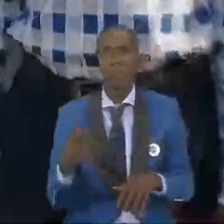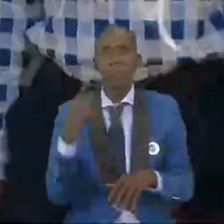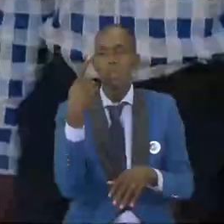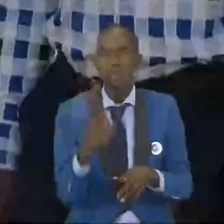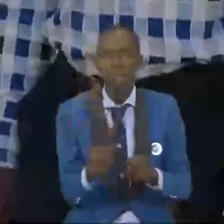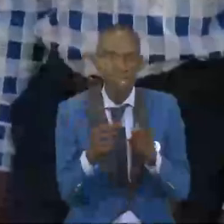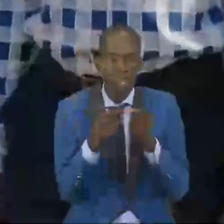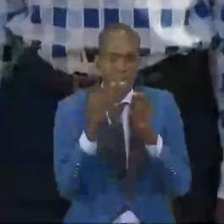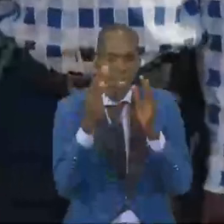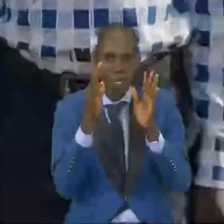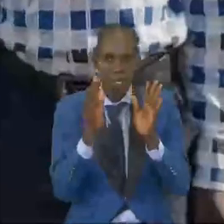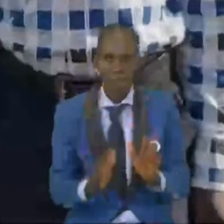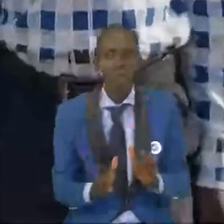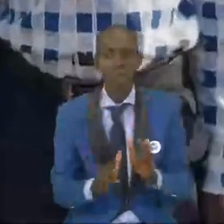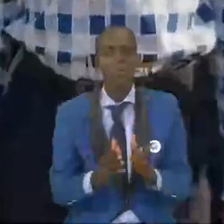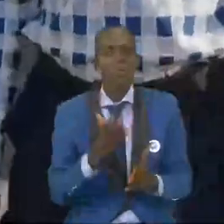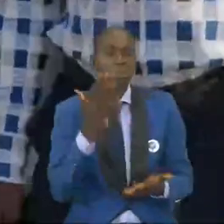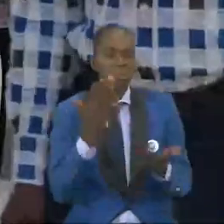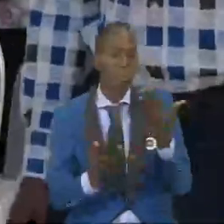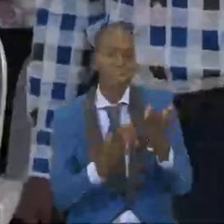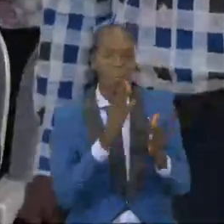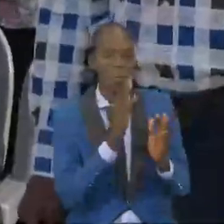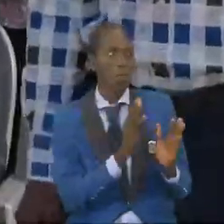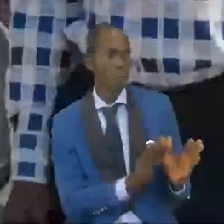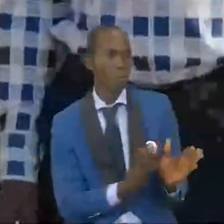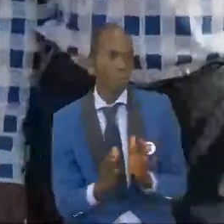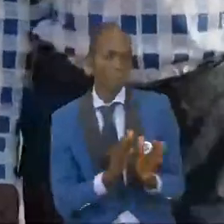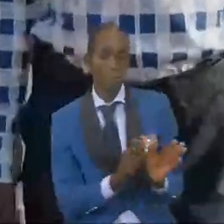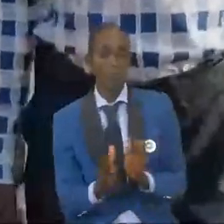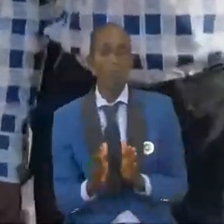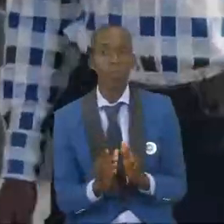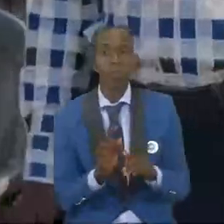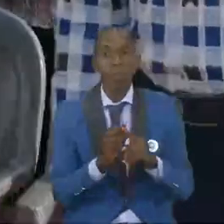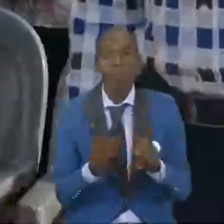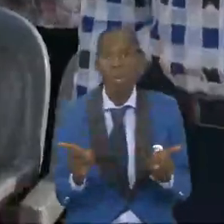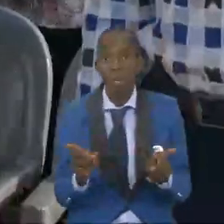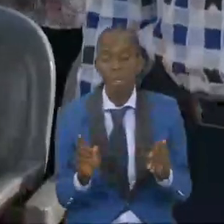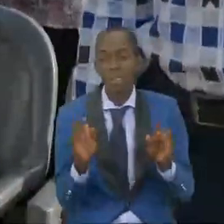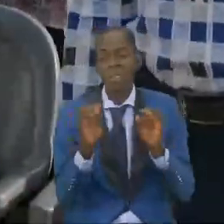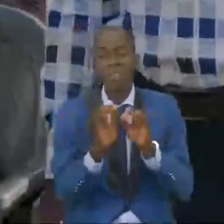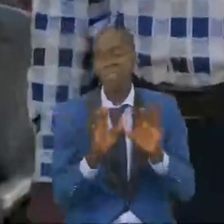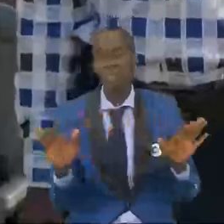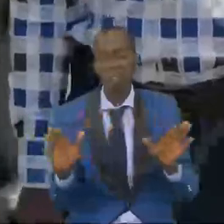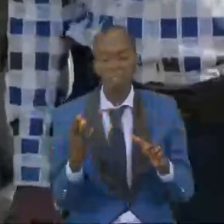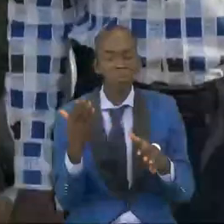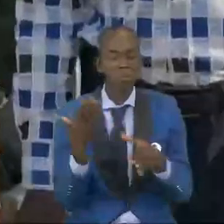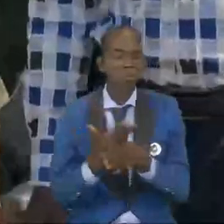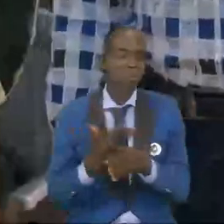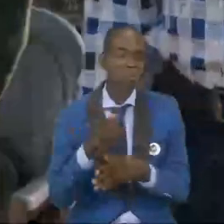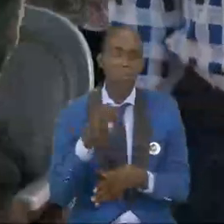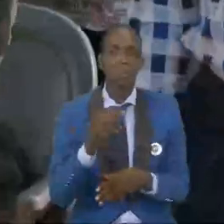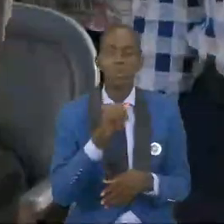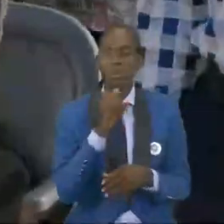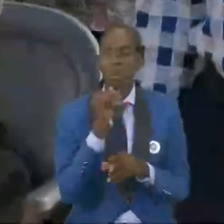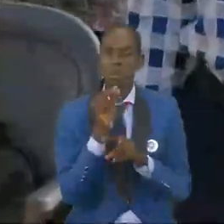au-dessus de toute tentation, au-dessus de toute chose, au-dessus de tout ce que les conspirateurs planifient.